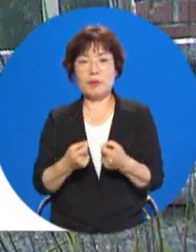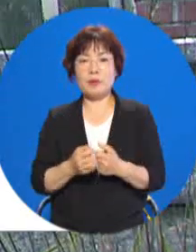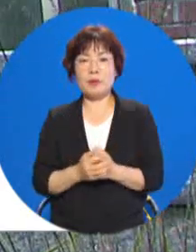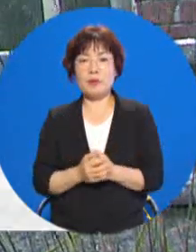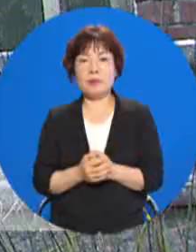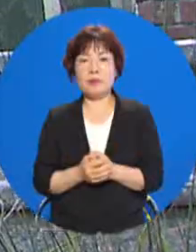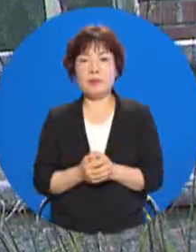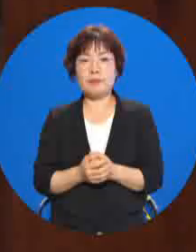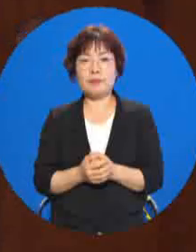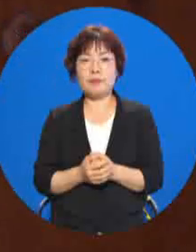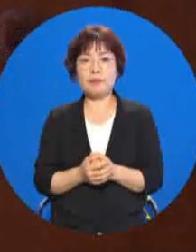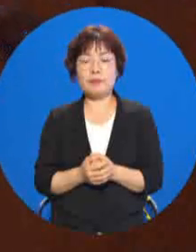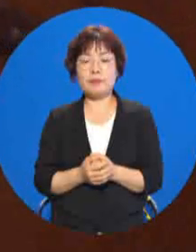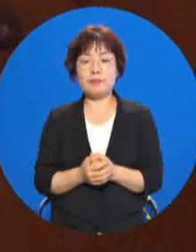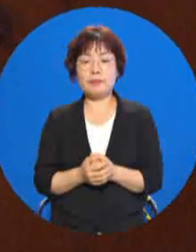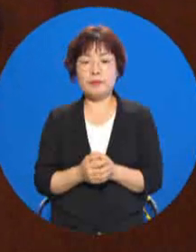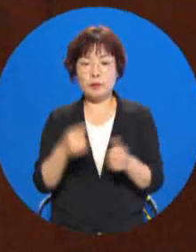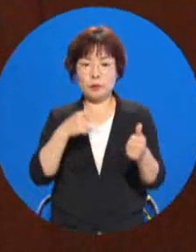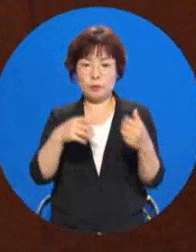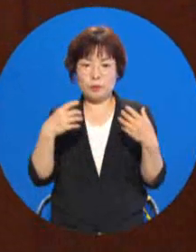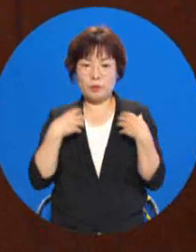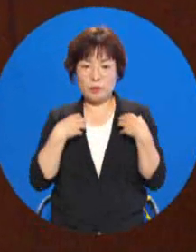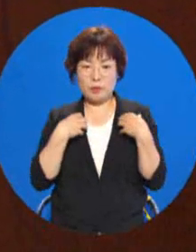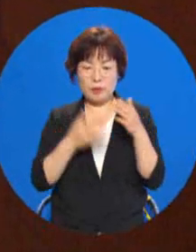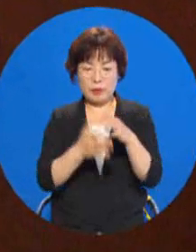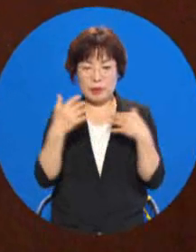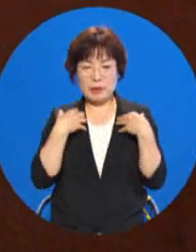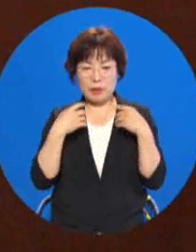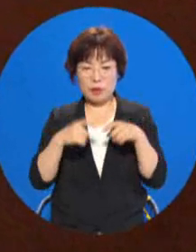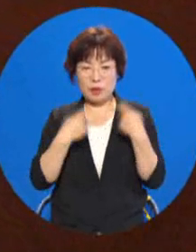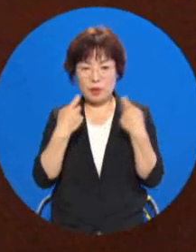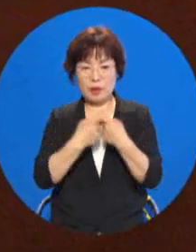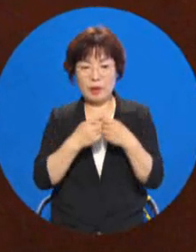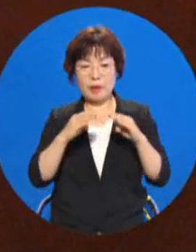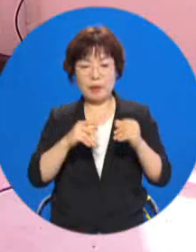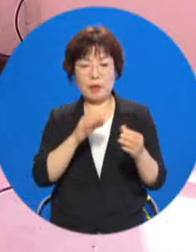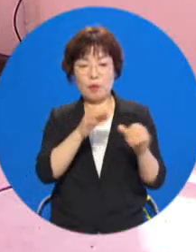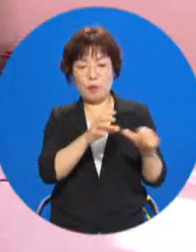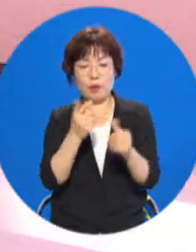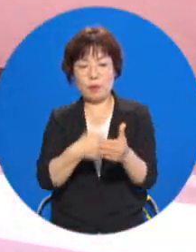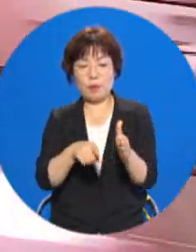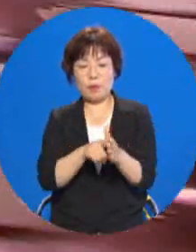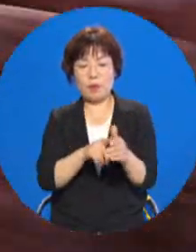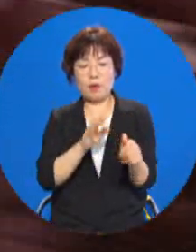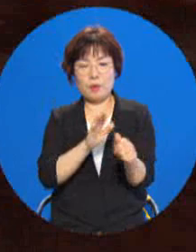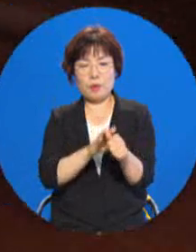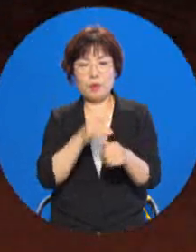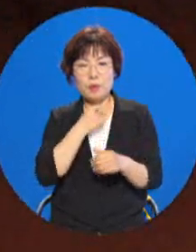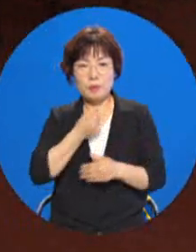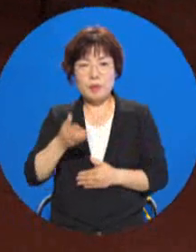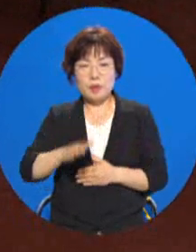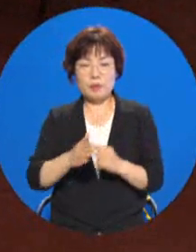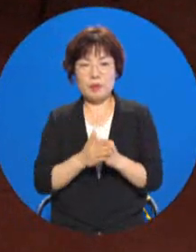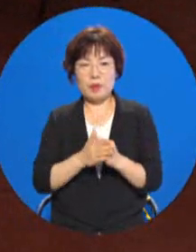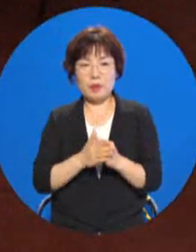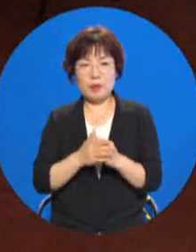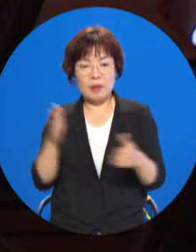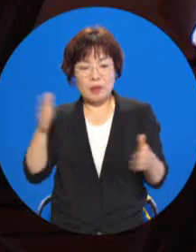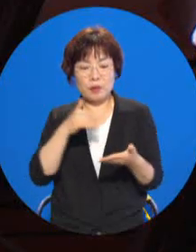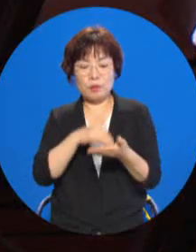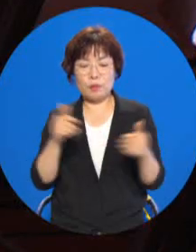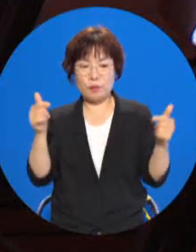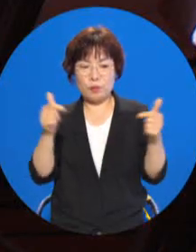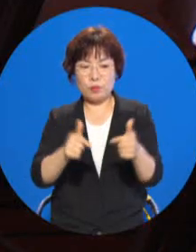현재는 없습니다. 교육청은 지자체나 민간이 부지를 활용하도록 장려하고 있지만 학령 인구가